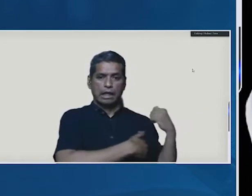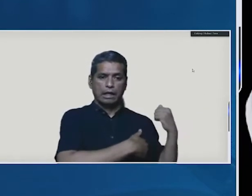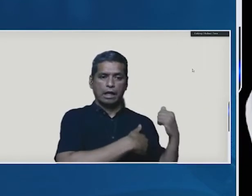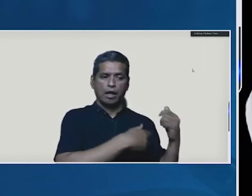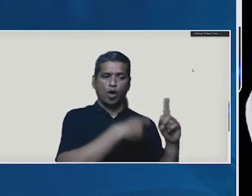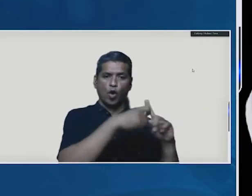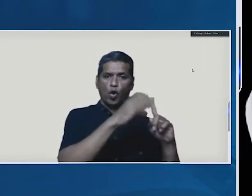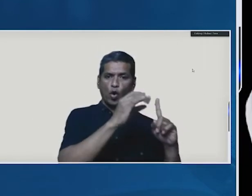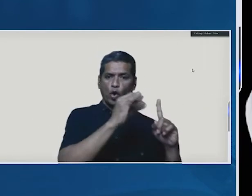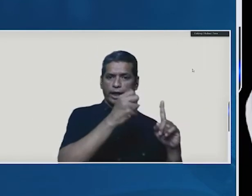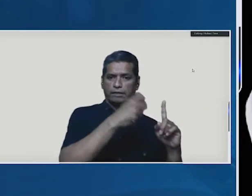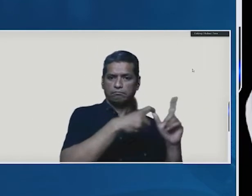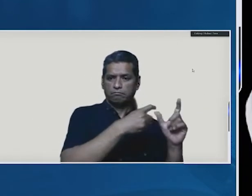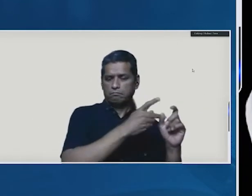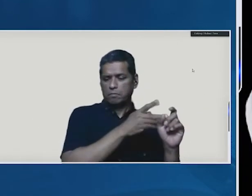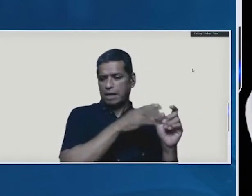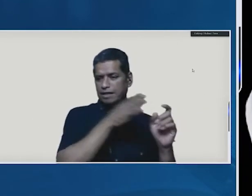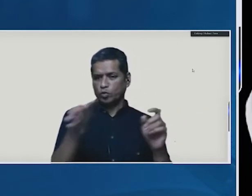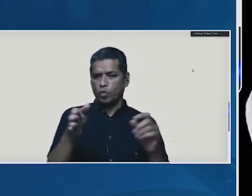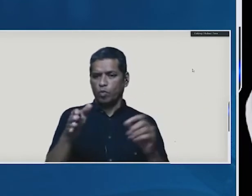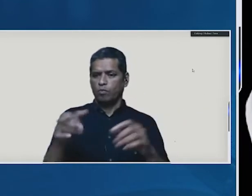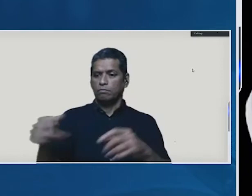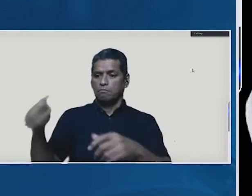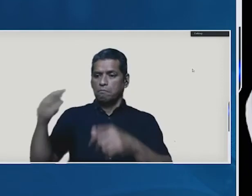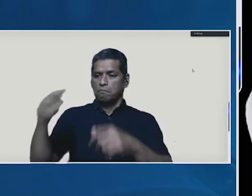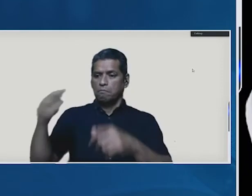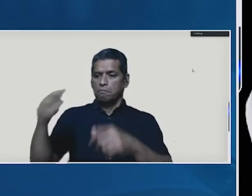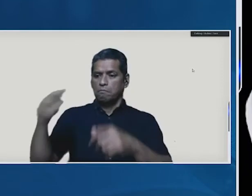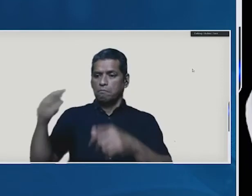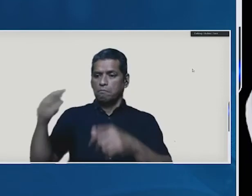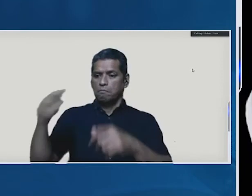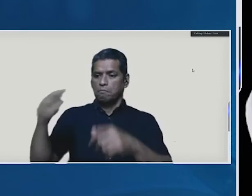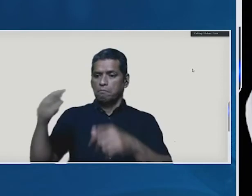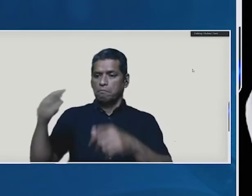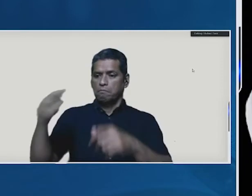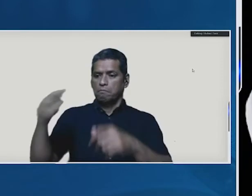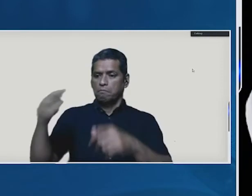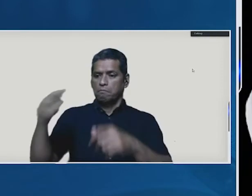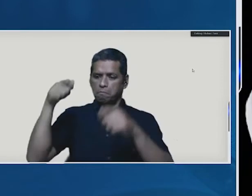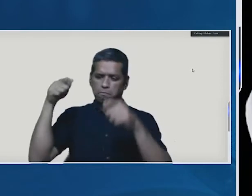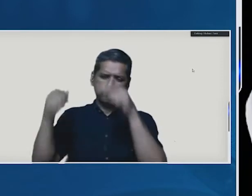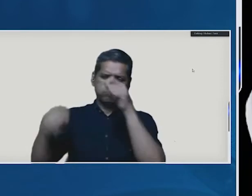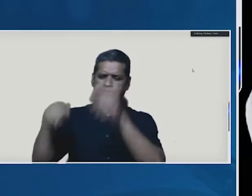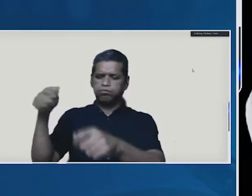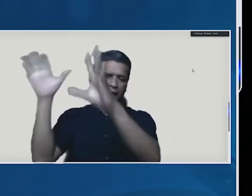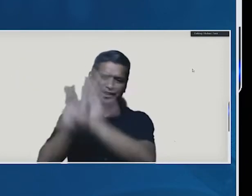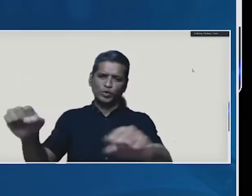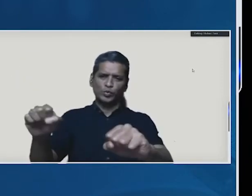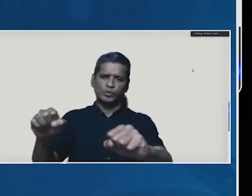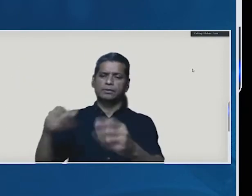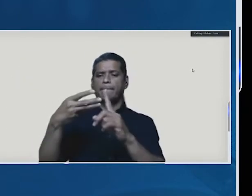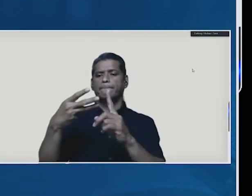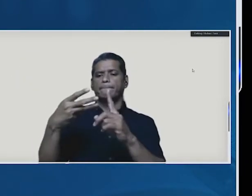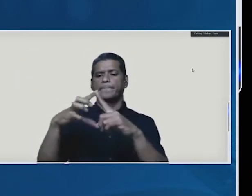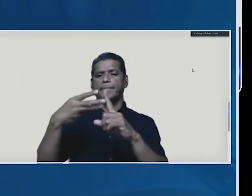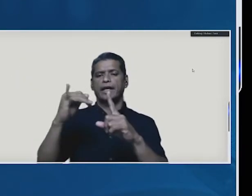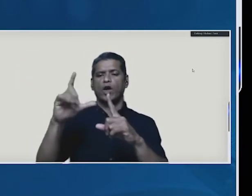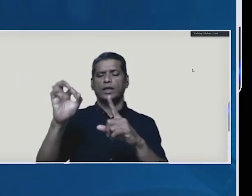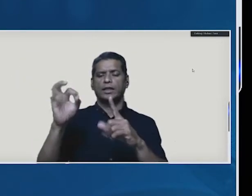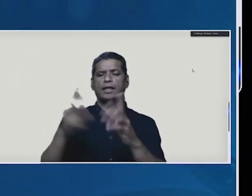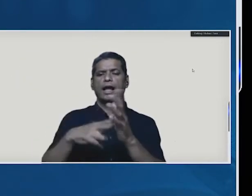berakhir begitu saja nubuatan Alkitab begitu pasti tetapi